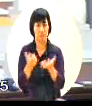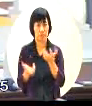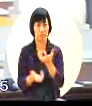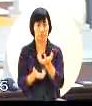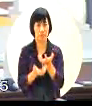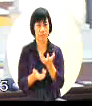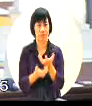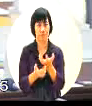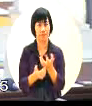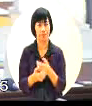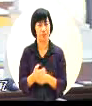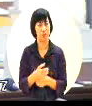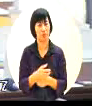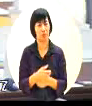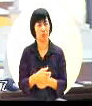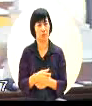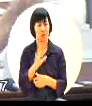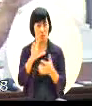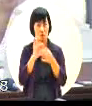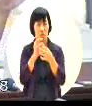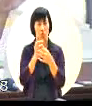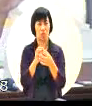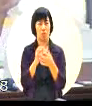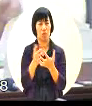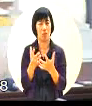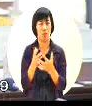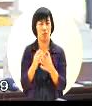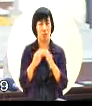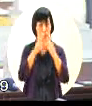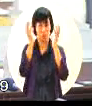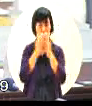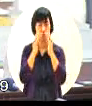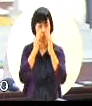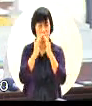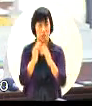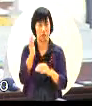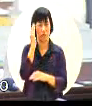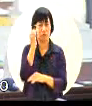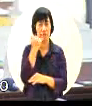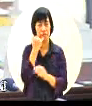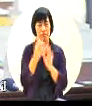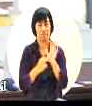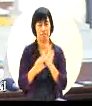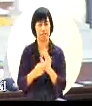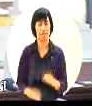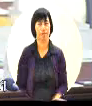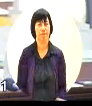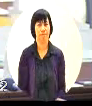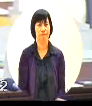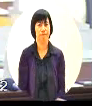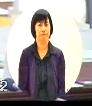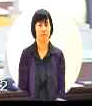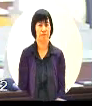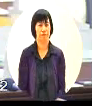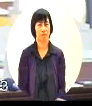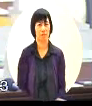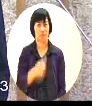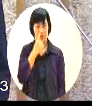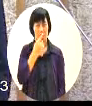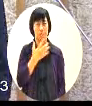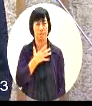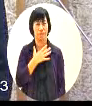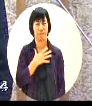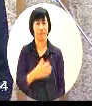对着这个，都是叫咱讲一定地者，诶，当做者解释。 好，就是咱我正会